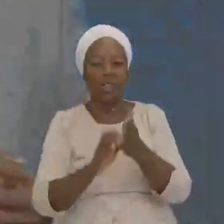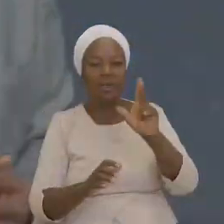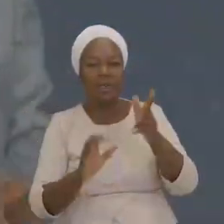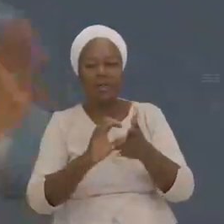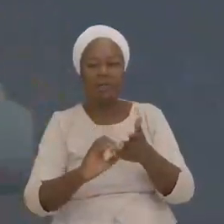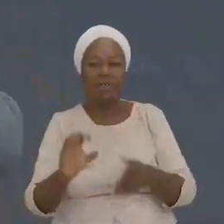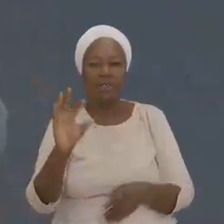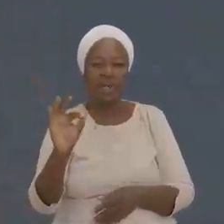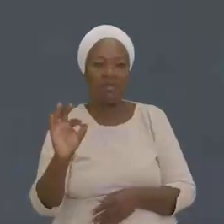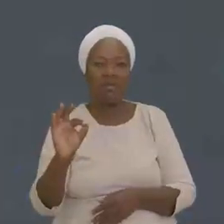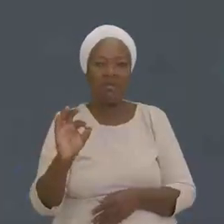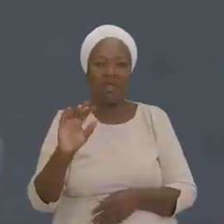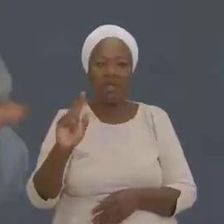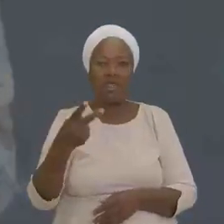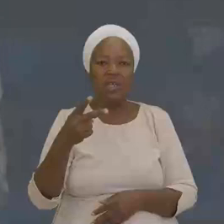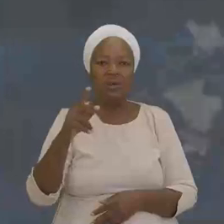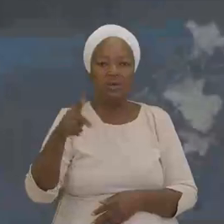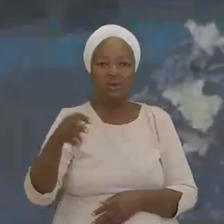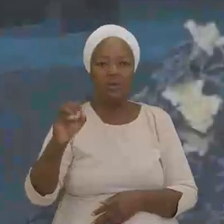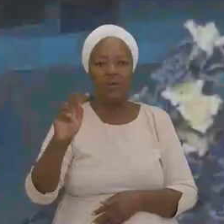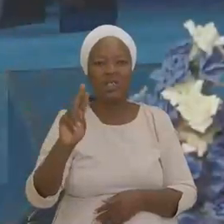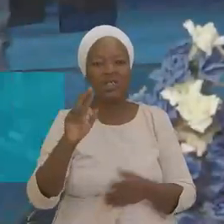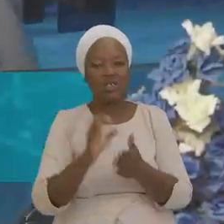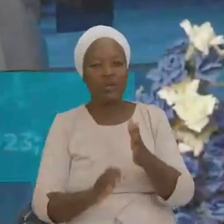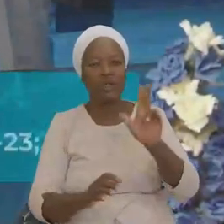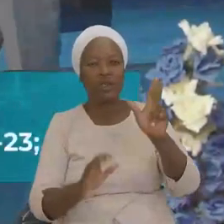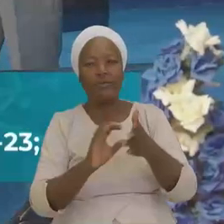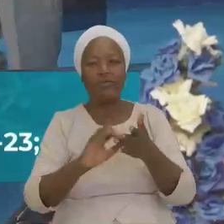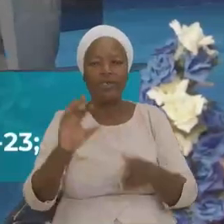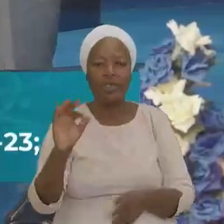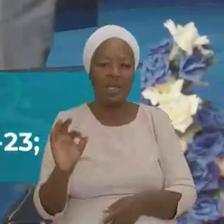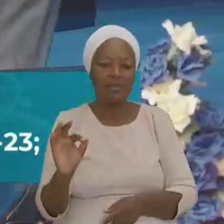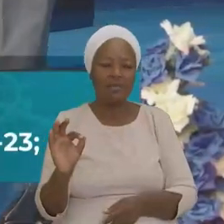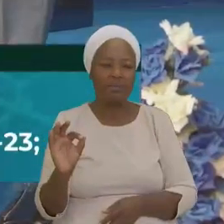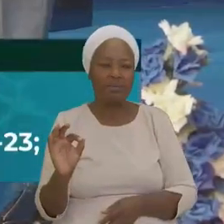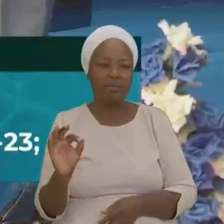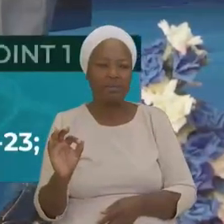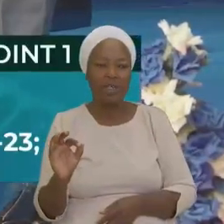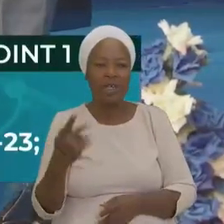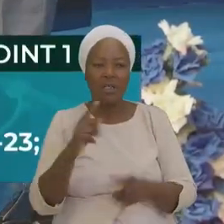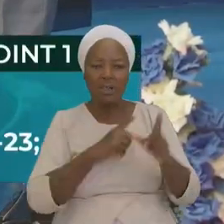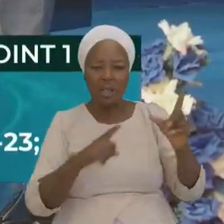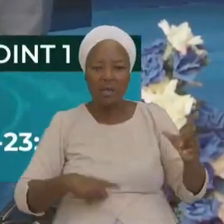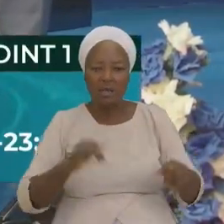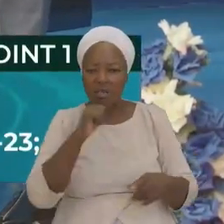En 2 Pierre au chapitre 3, verset 9. En 2 Pierre, chapitre 3, verset